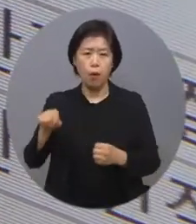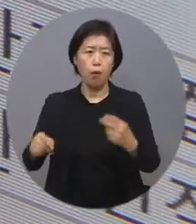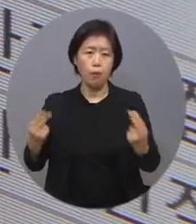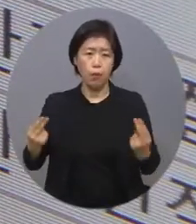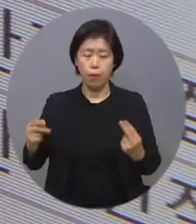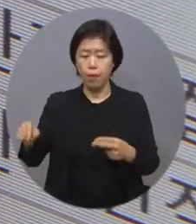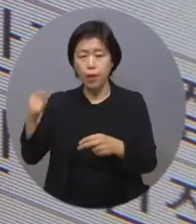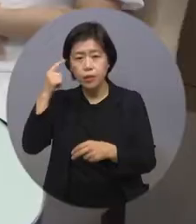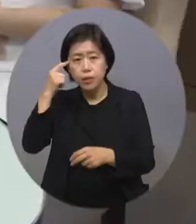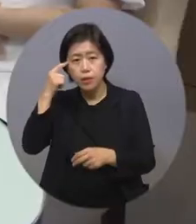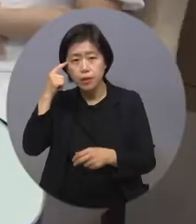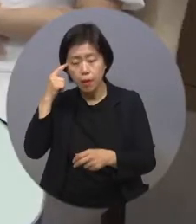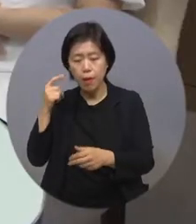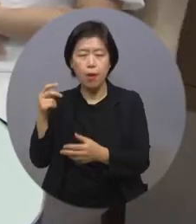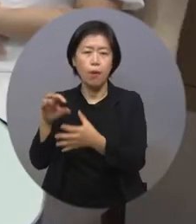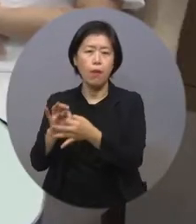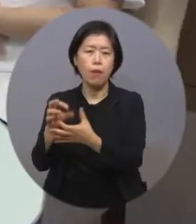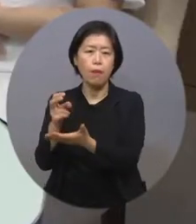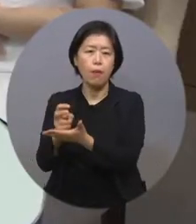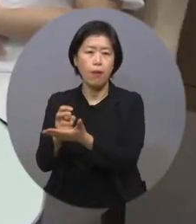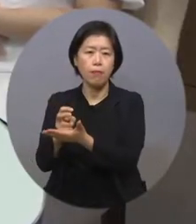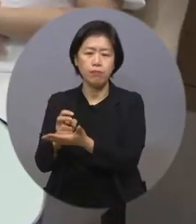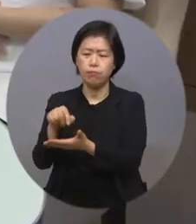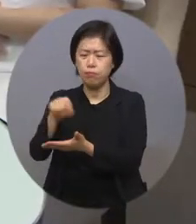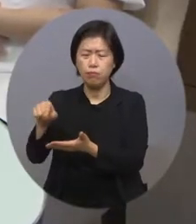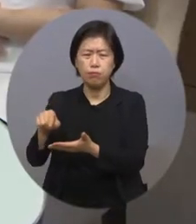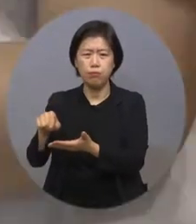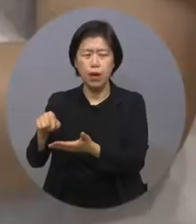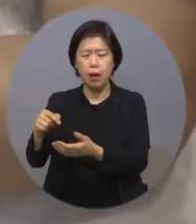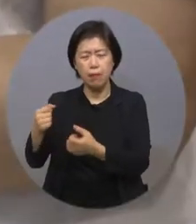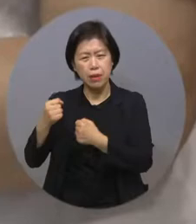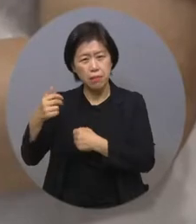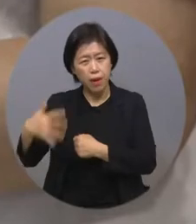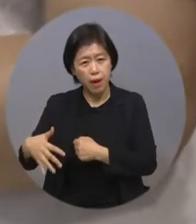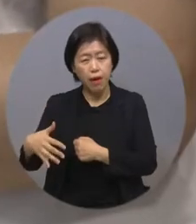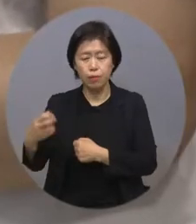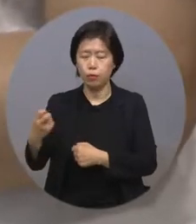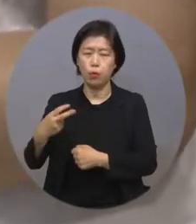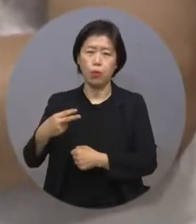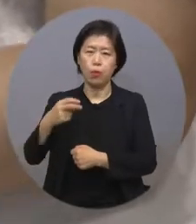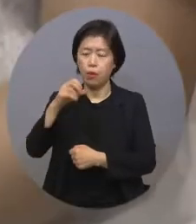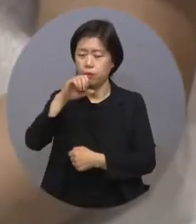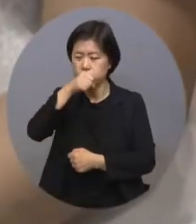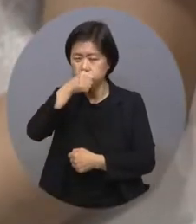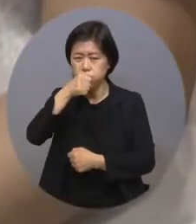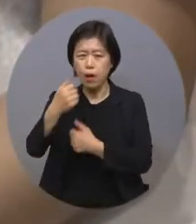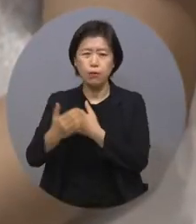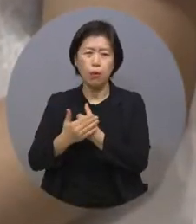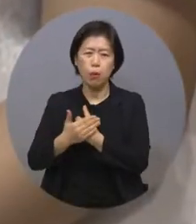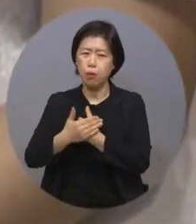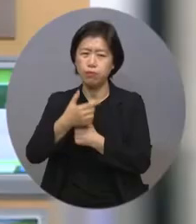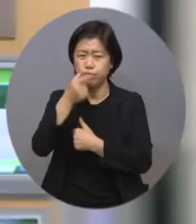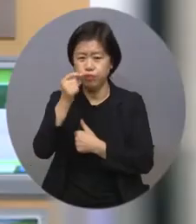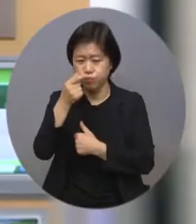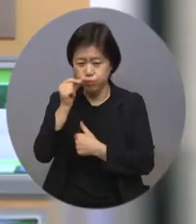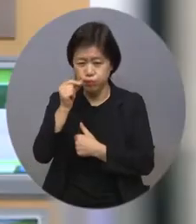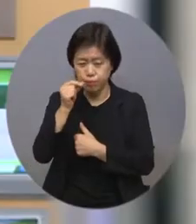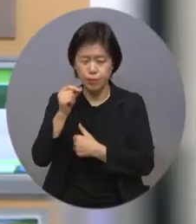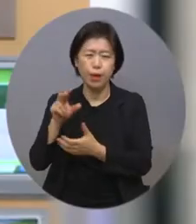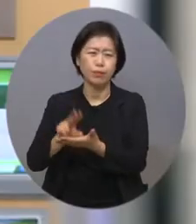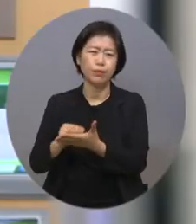경우 복지서비스 지원 규정의 구체성이 약하고 예산 지원의 근거가 미비하다는 지적이 계속돼